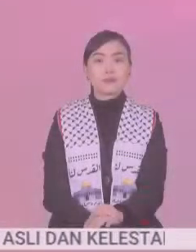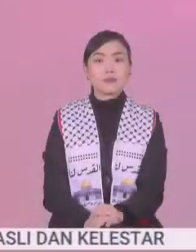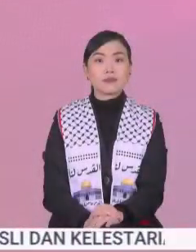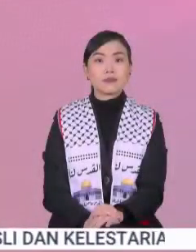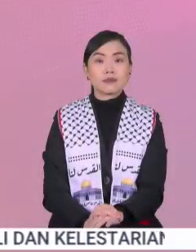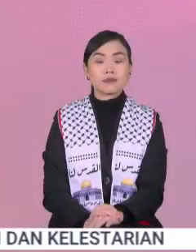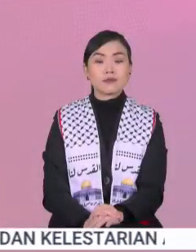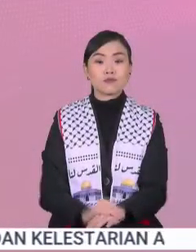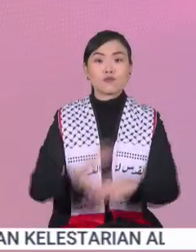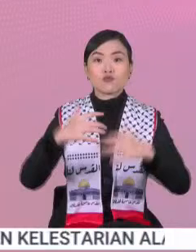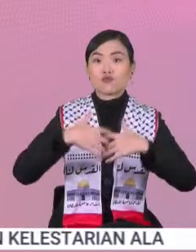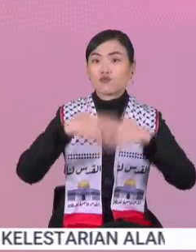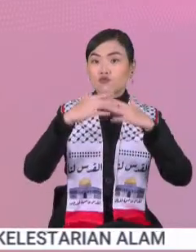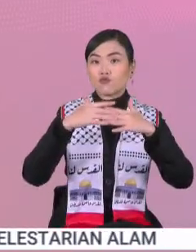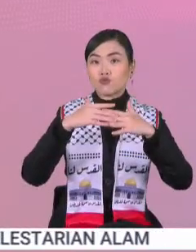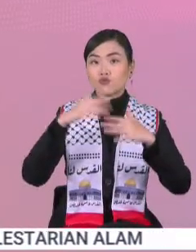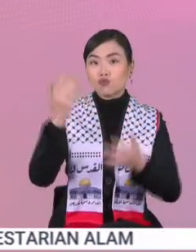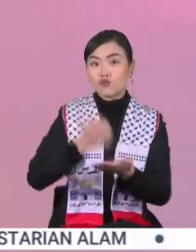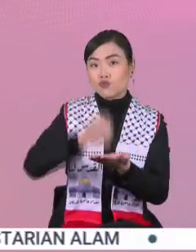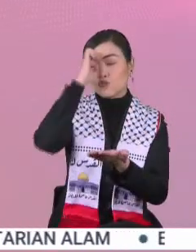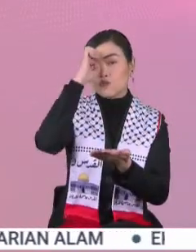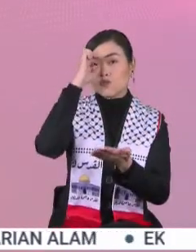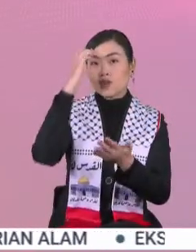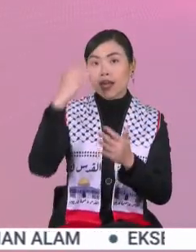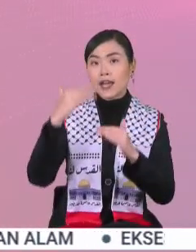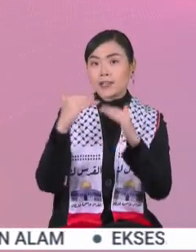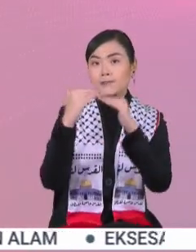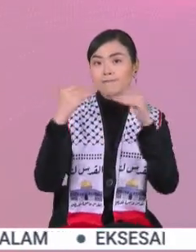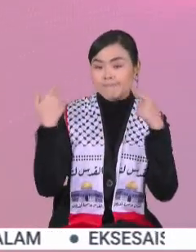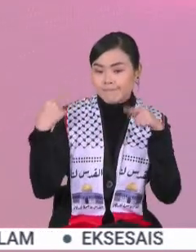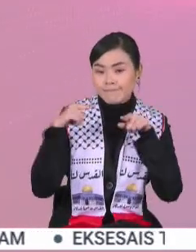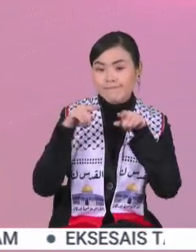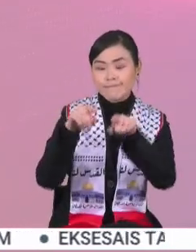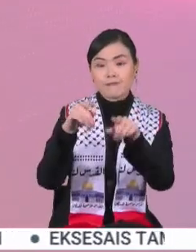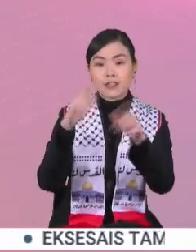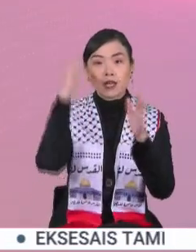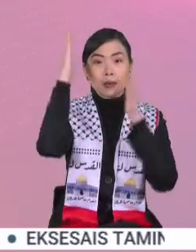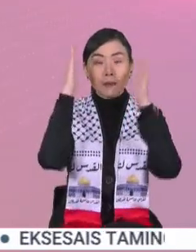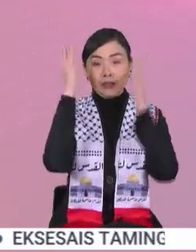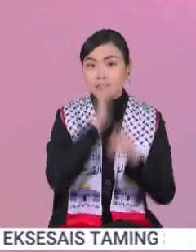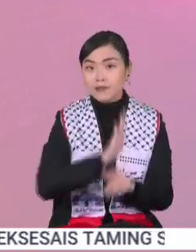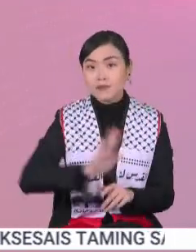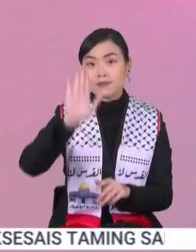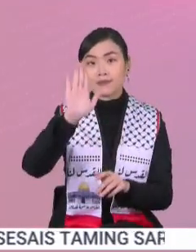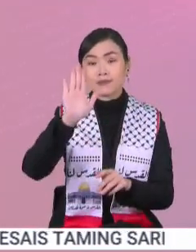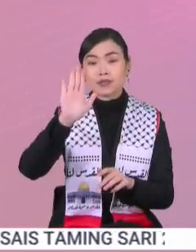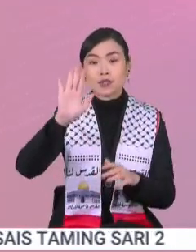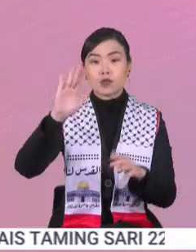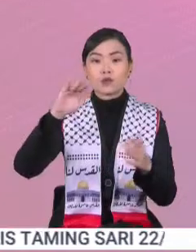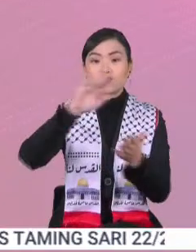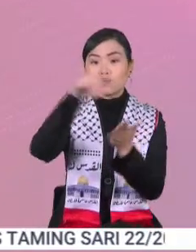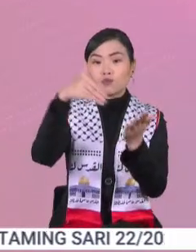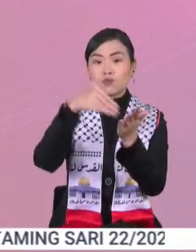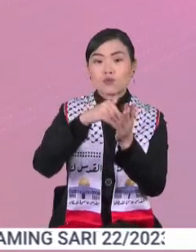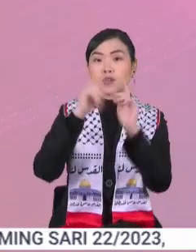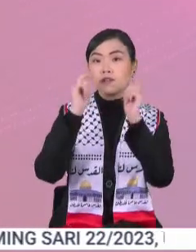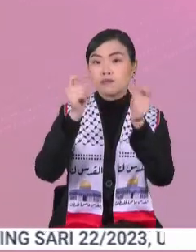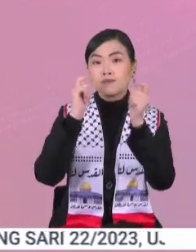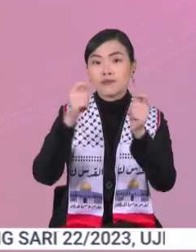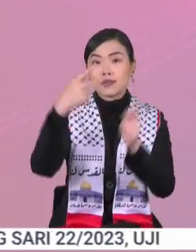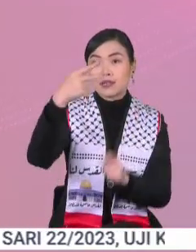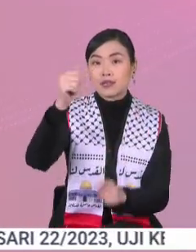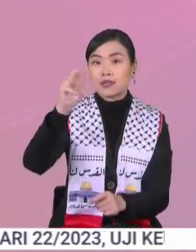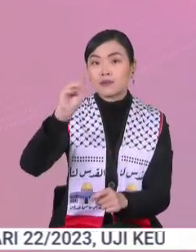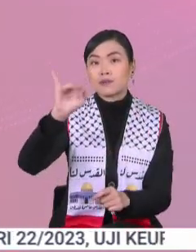lah mewujudkan pendidikan yang membina Selaras aspirasi Malaysia Madani pusat tuisen komuniti aman muhibah Insan